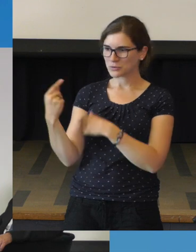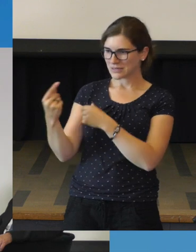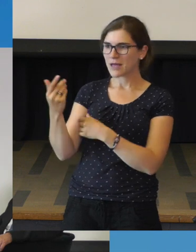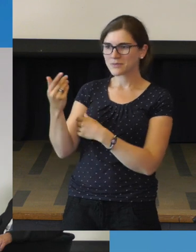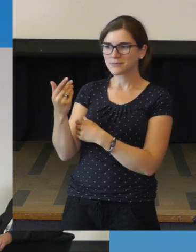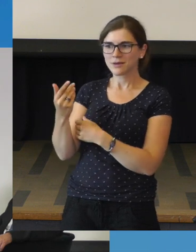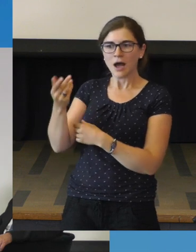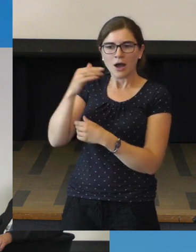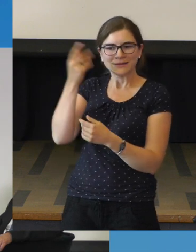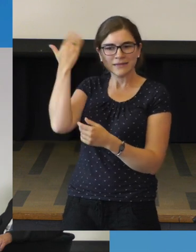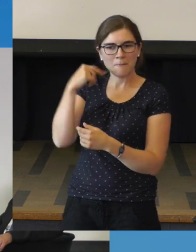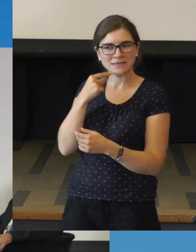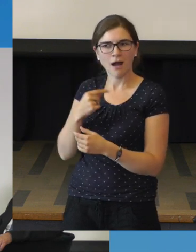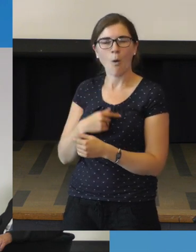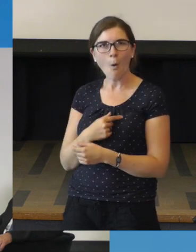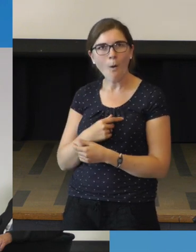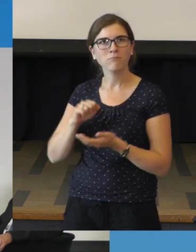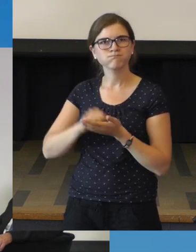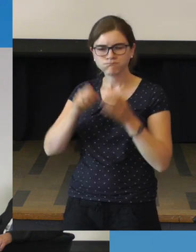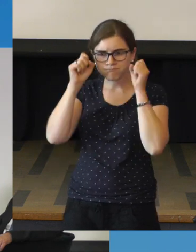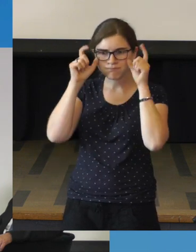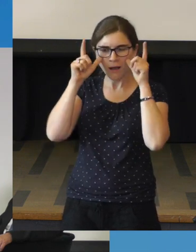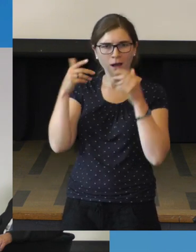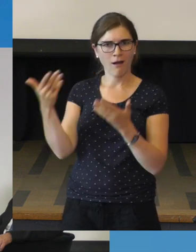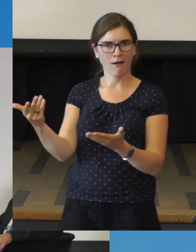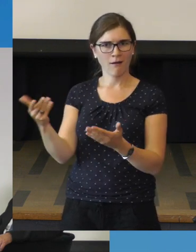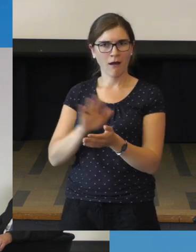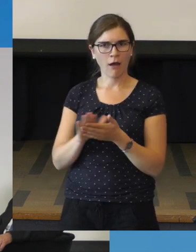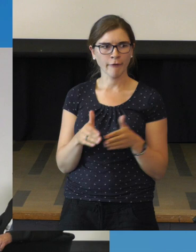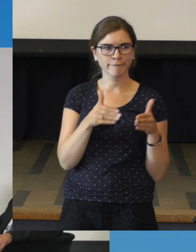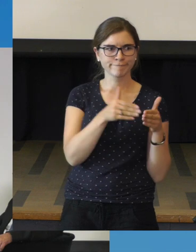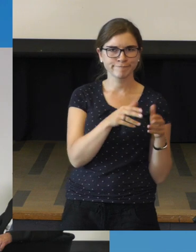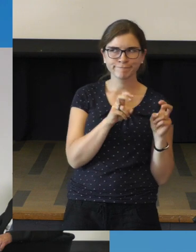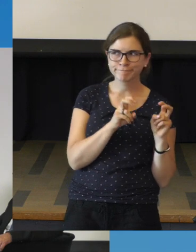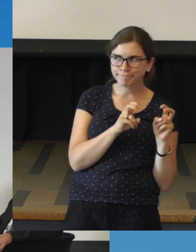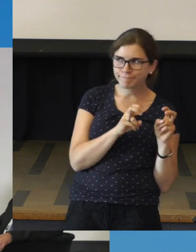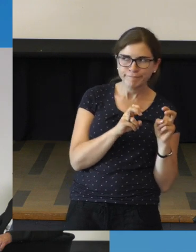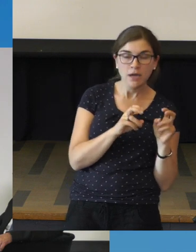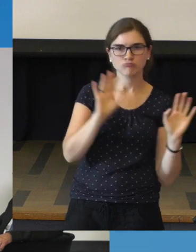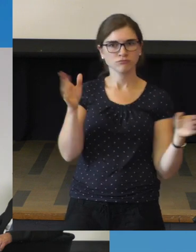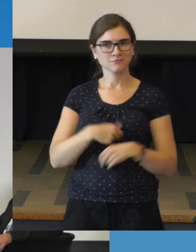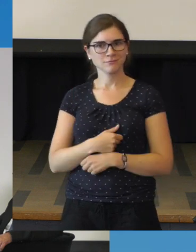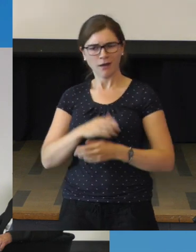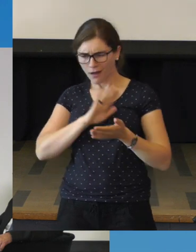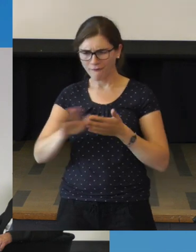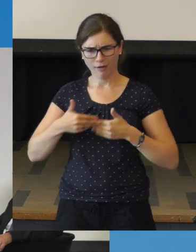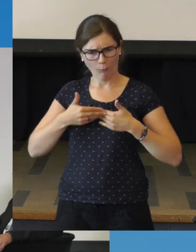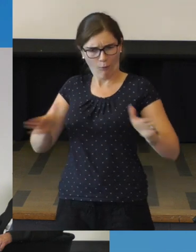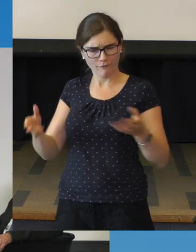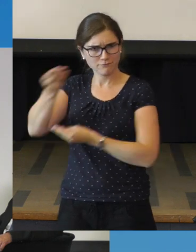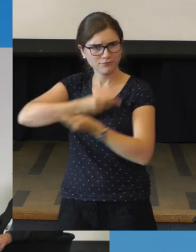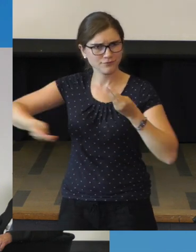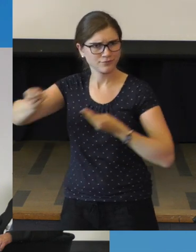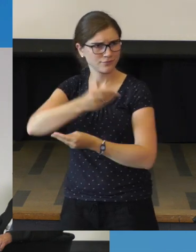Frau Hoffmann, als Sie da hingekommen sind. Also nicht ins Eckchen setzen und ruhig mal drüber reden, denn es gibt ja immer